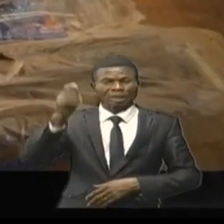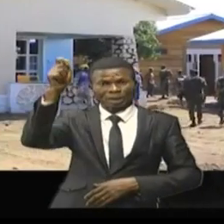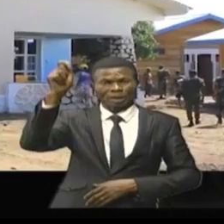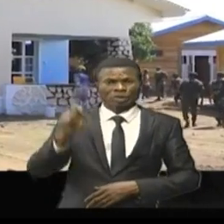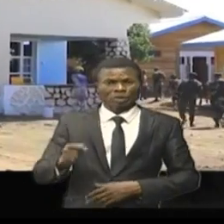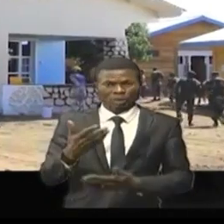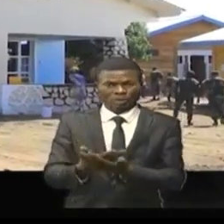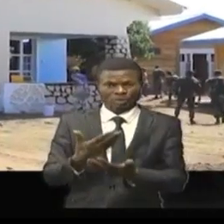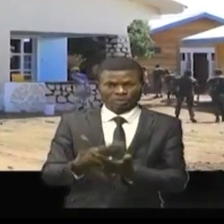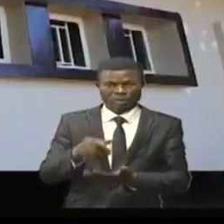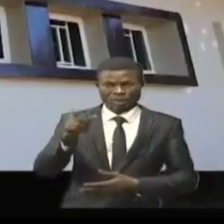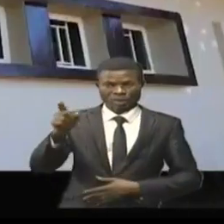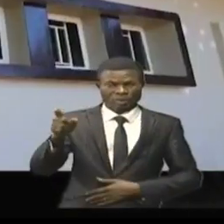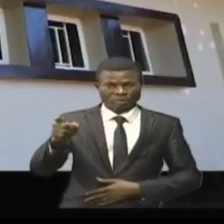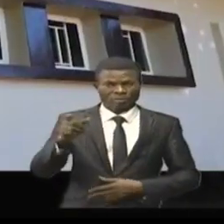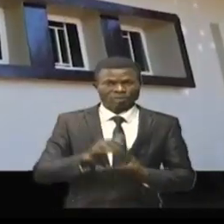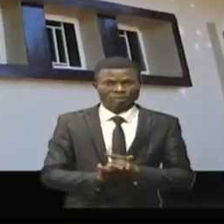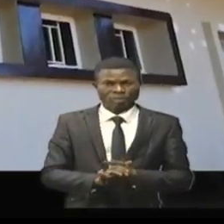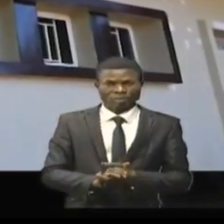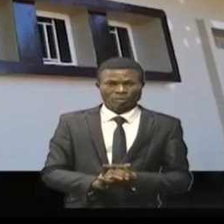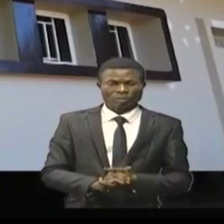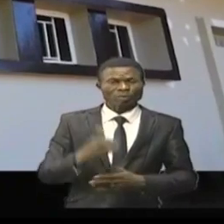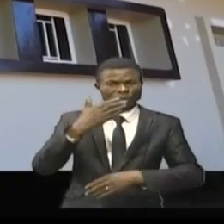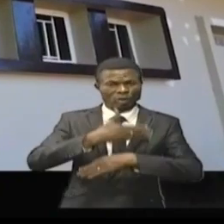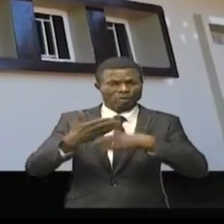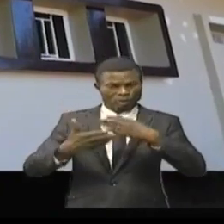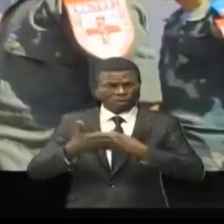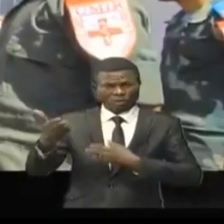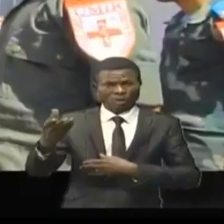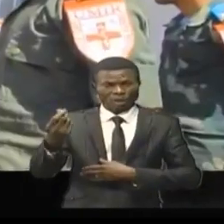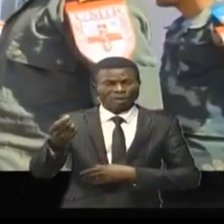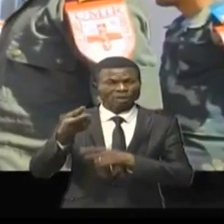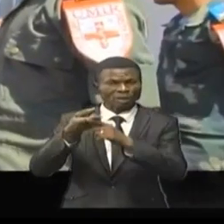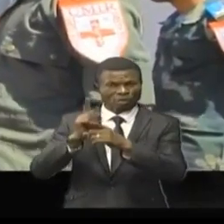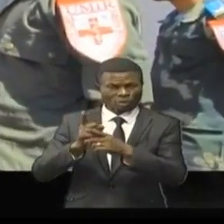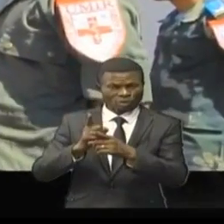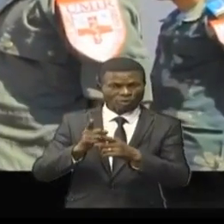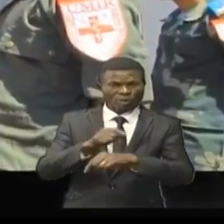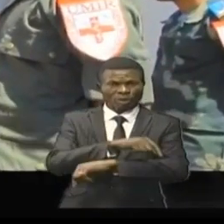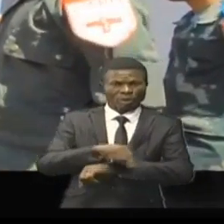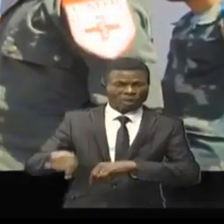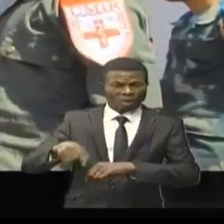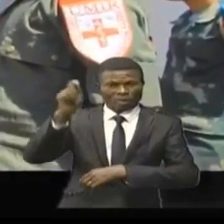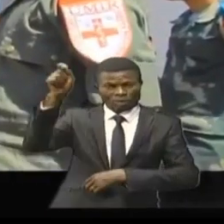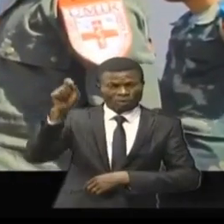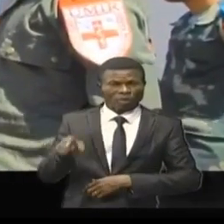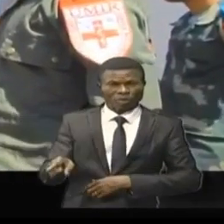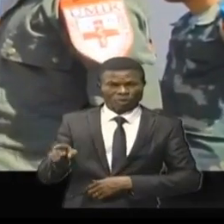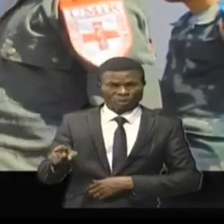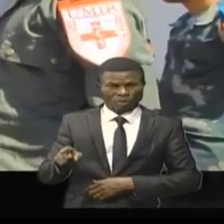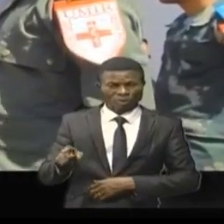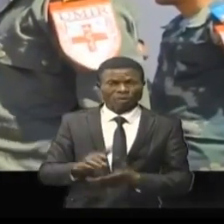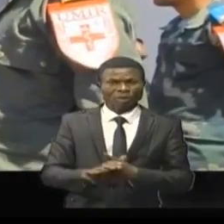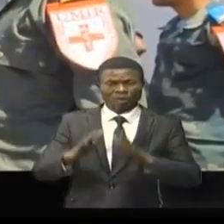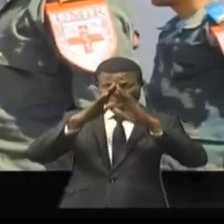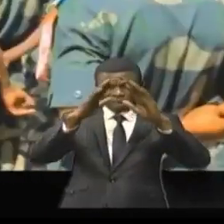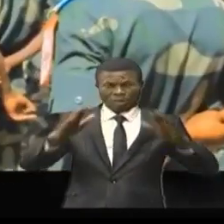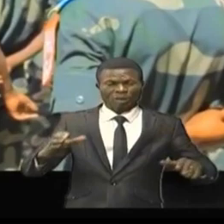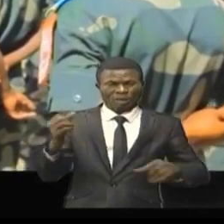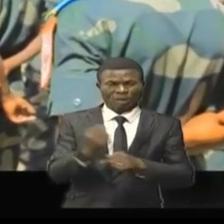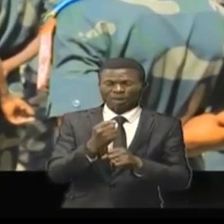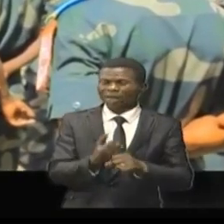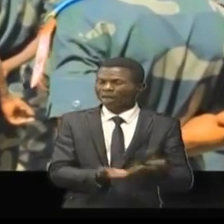de forces armées en cours de réhabilitation sous le financement de l'administration militaire. Cette unité qui joue un